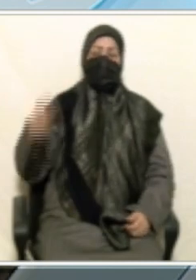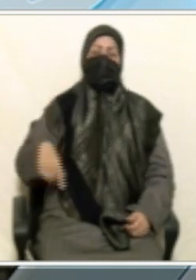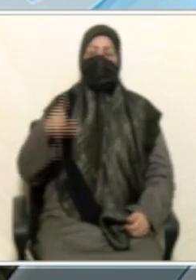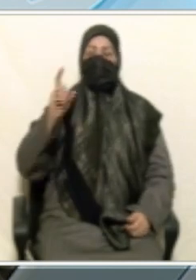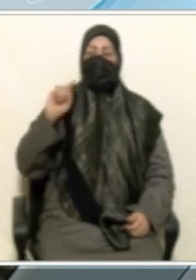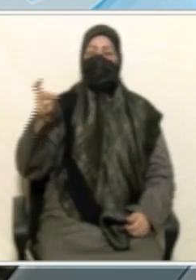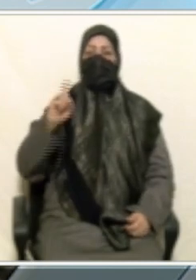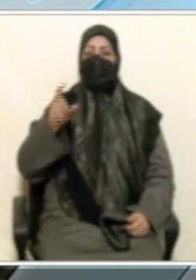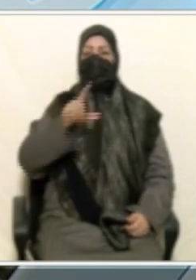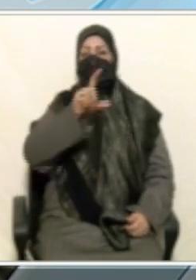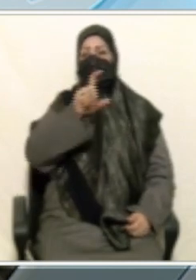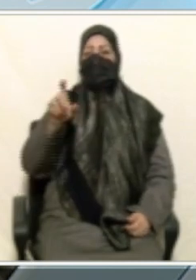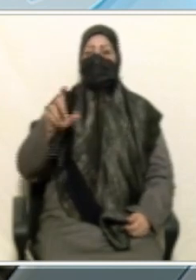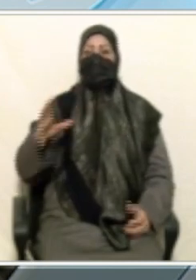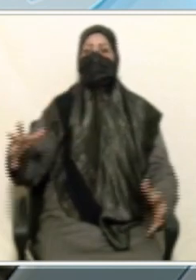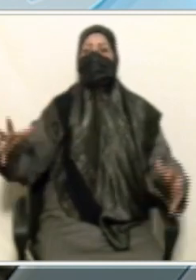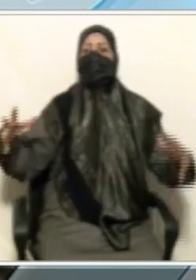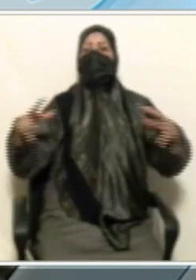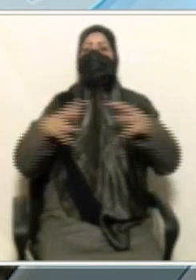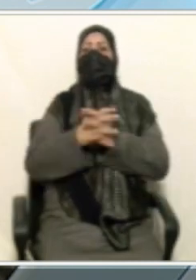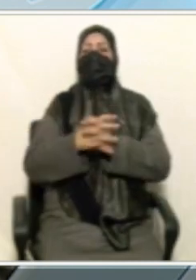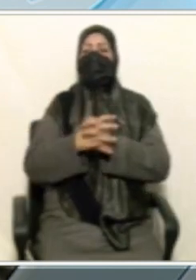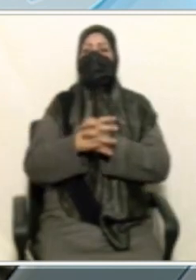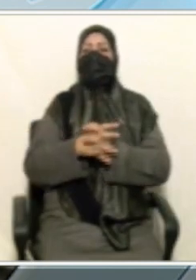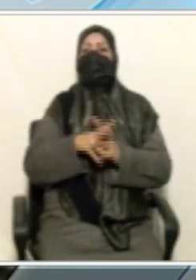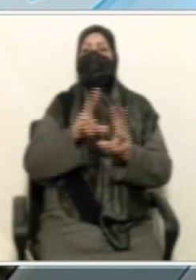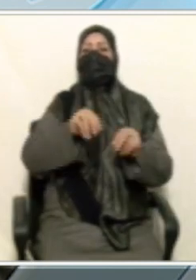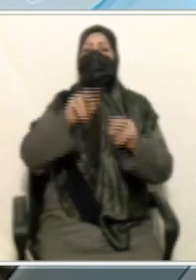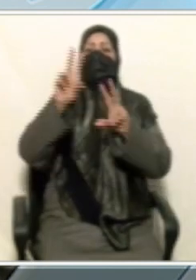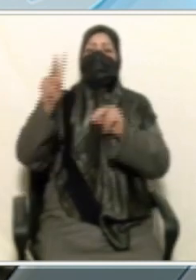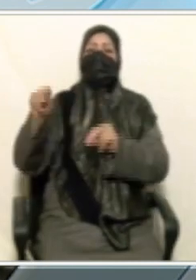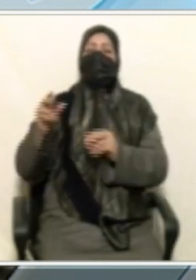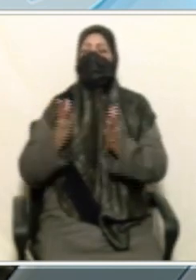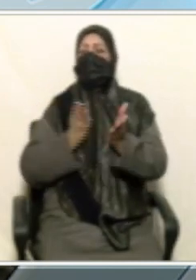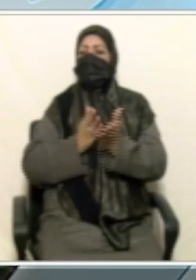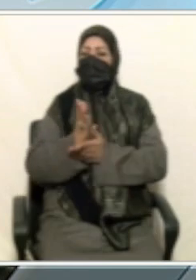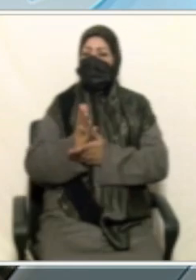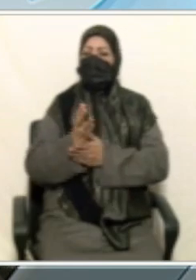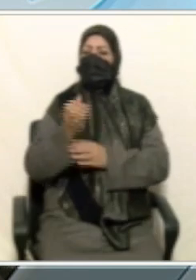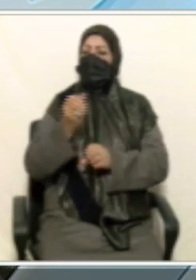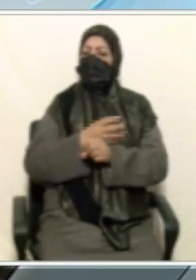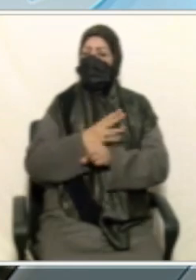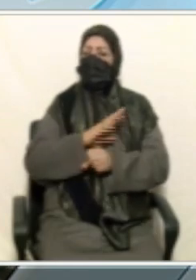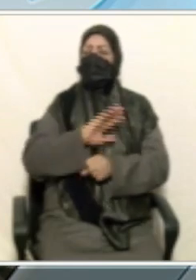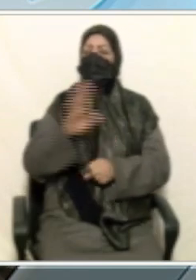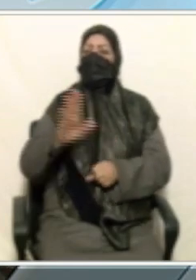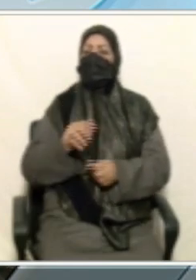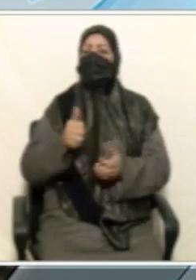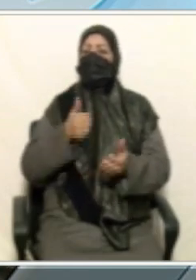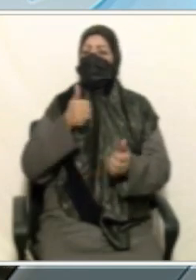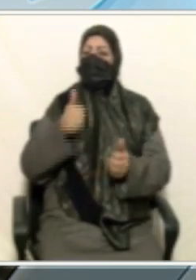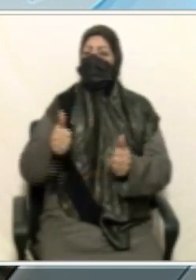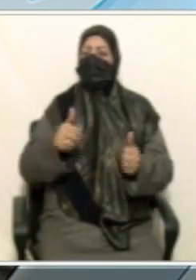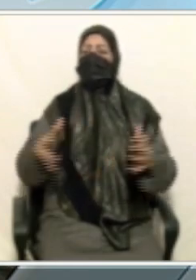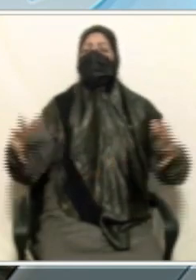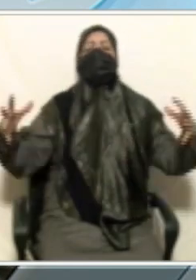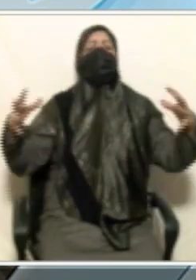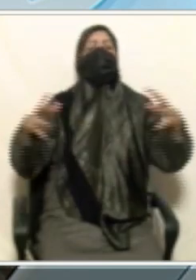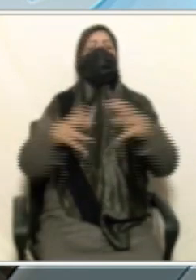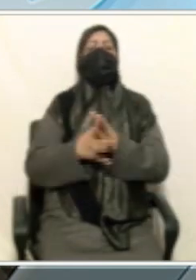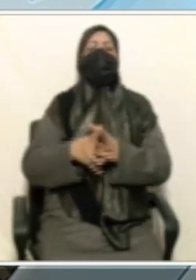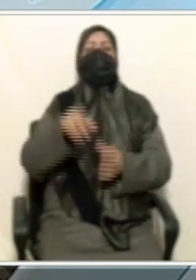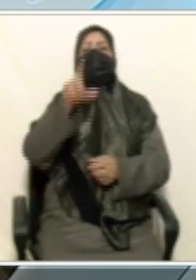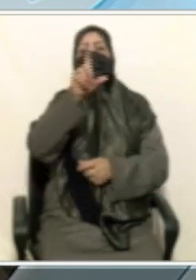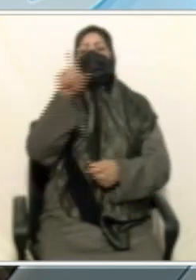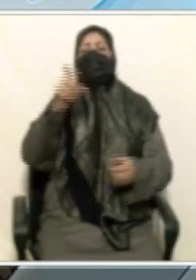جميعا، محسنهم ومسيئهم، صالحهم وفاسقهم، سنيهم وبدعيهم،